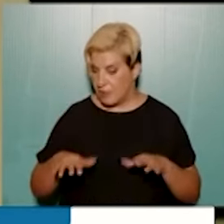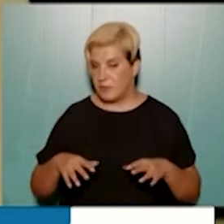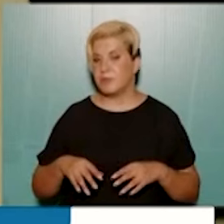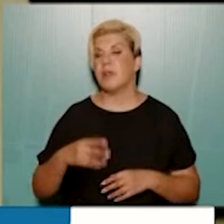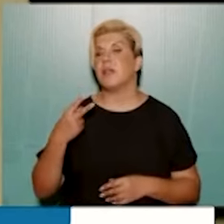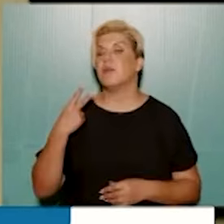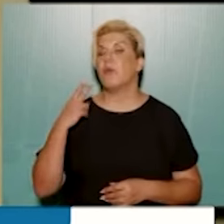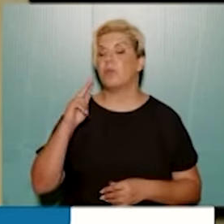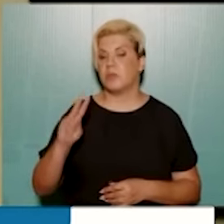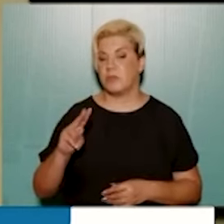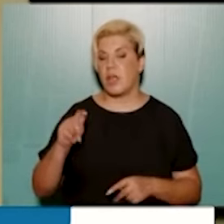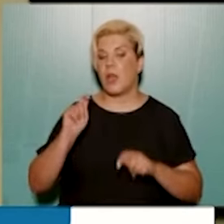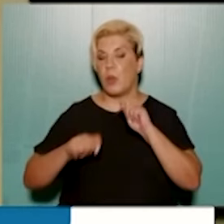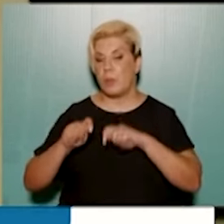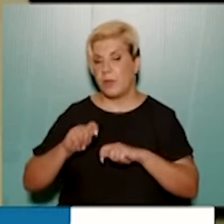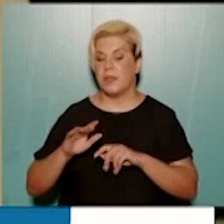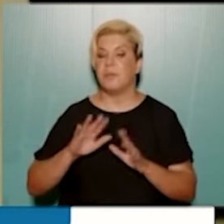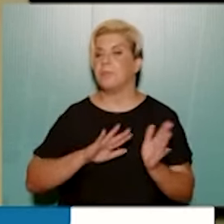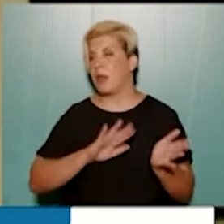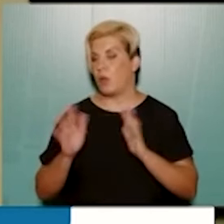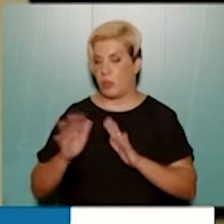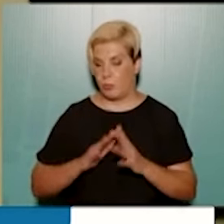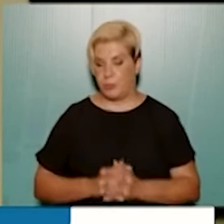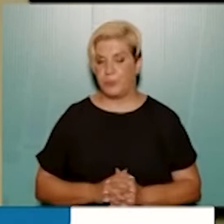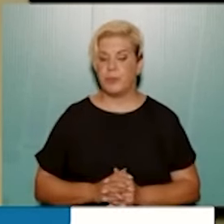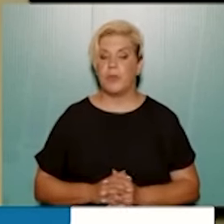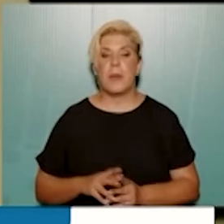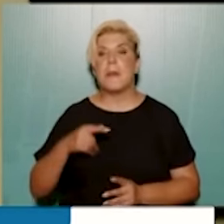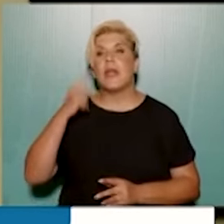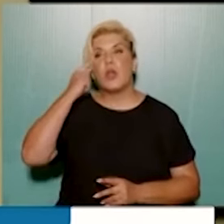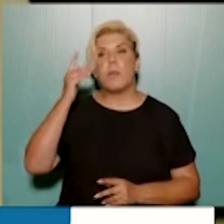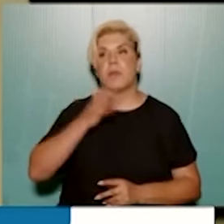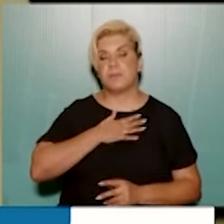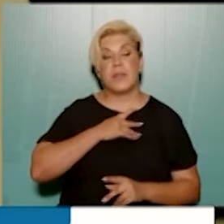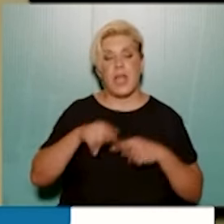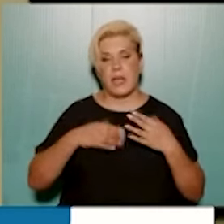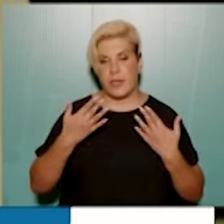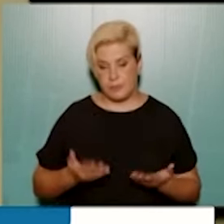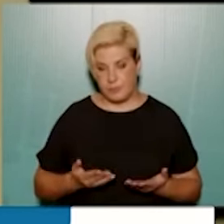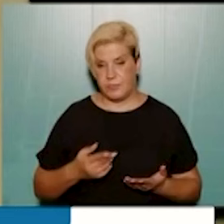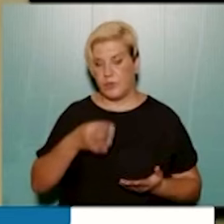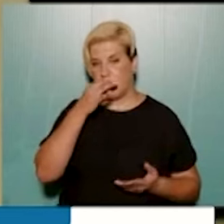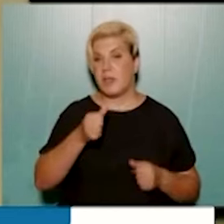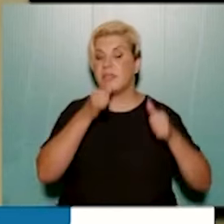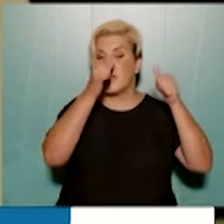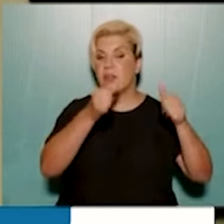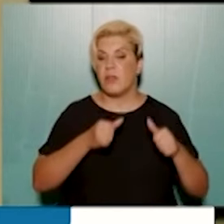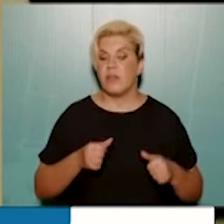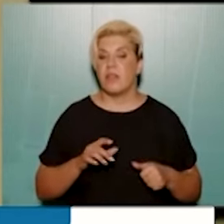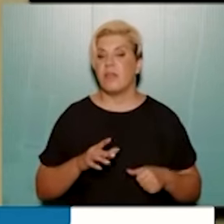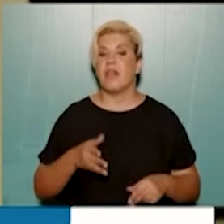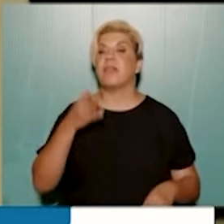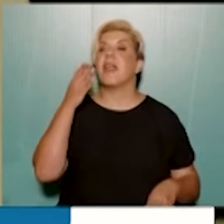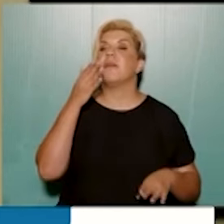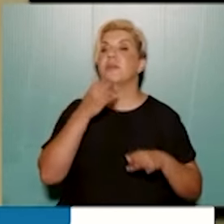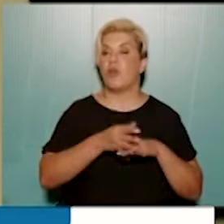δήμαρχο, τα υλοποιείτε πάνω κάτω. Λοιπόν, ποια είναι η γνώμη μας, και αυτό είπαμε και στην ανακοίνωση. Δεν μισθώνετε